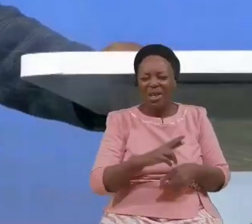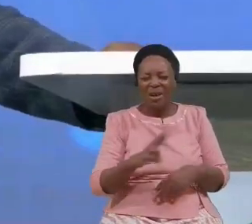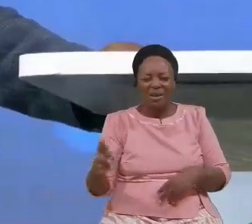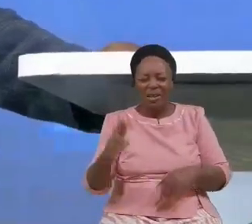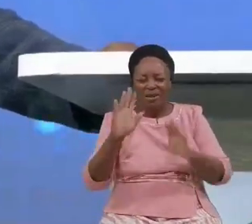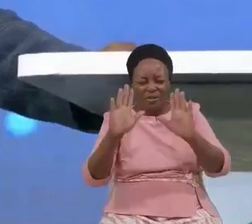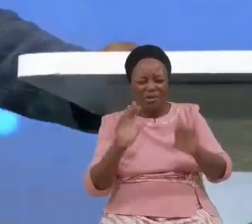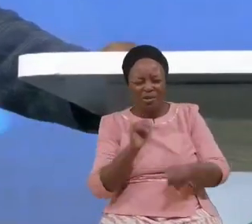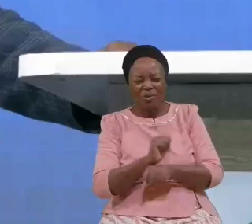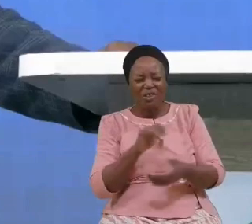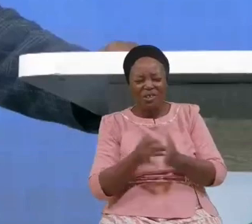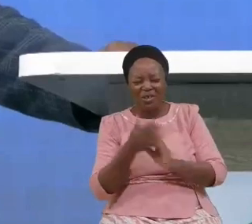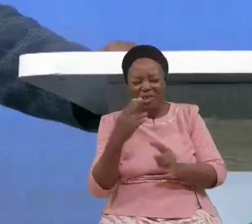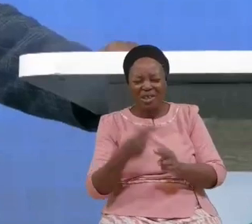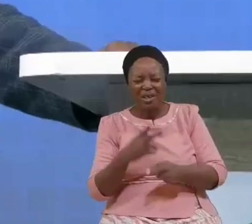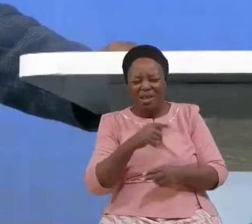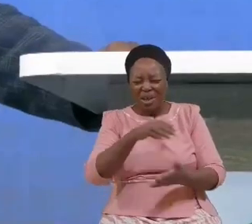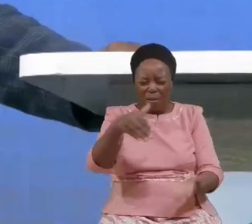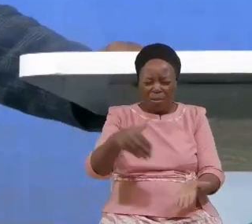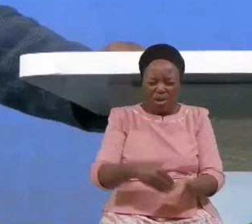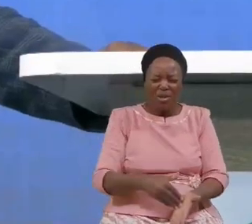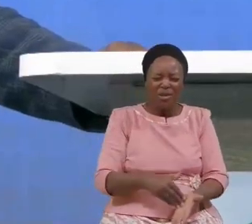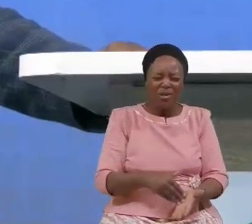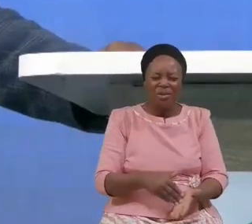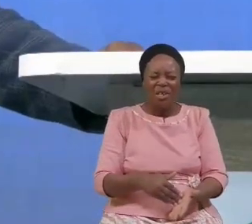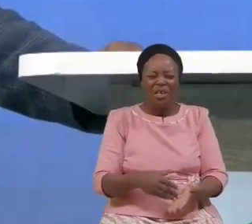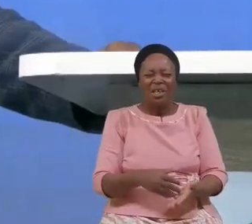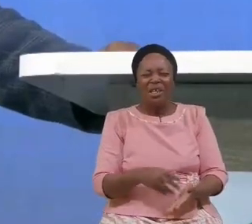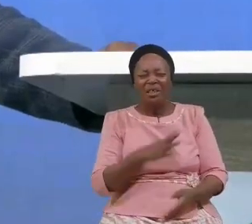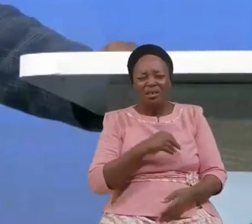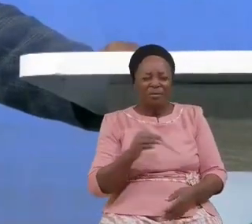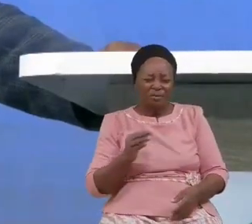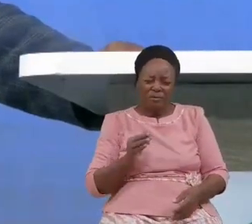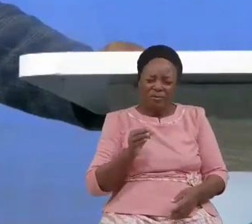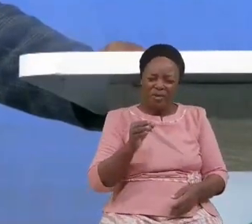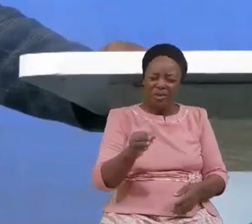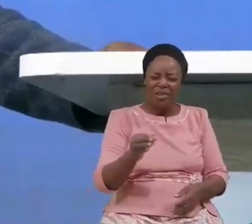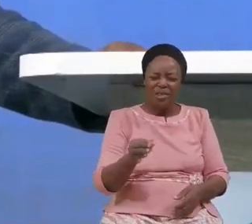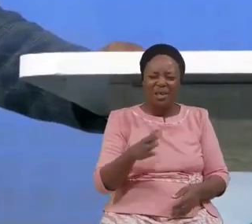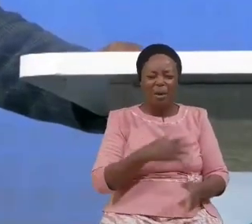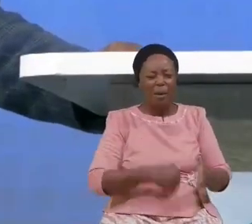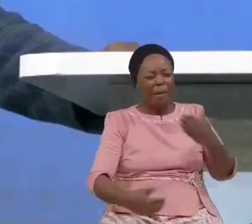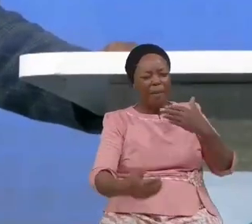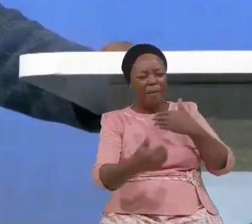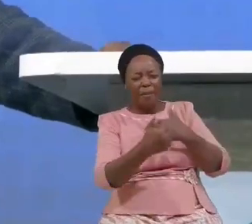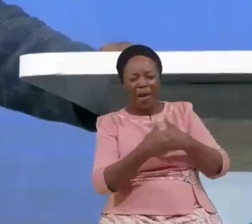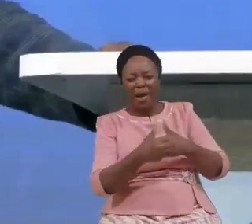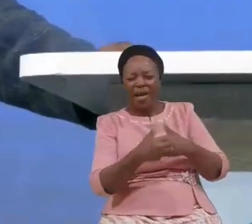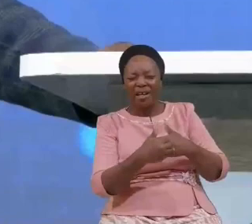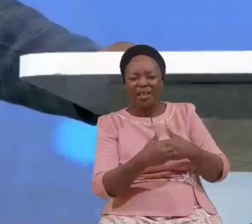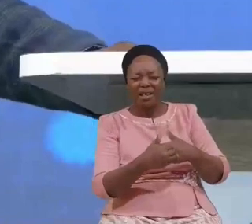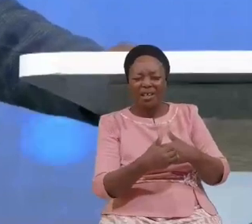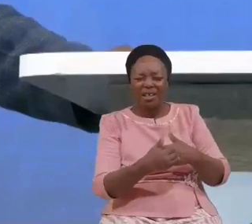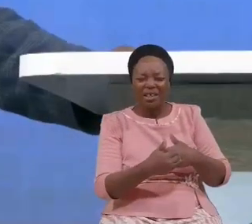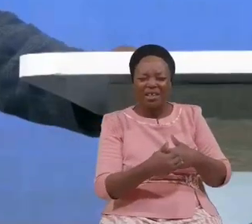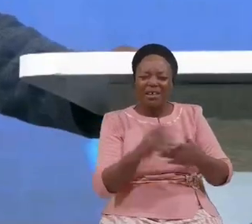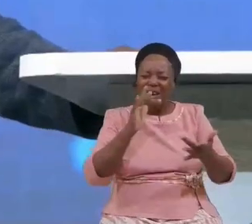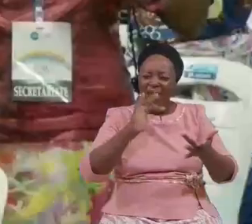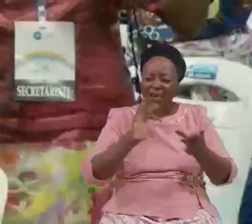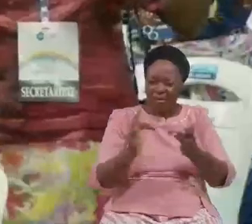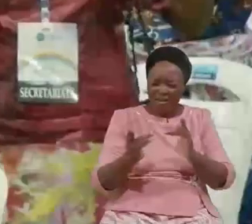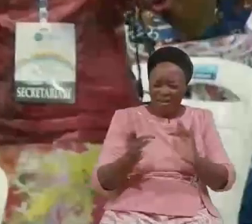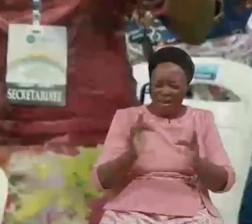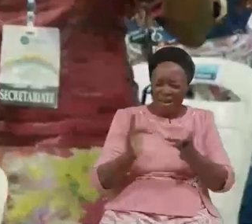milieu devant derrière en ligne